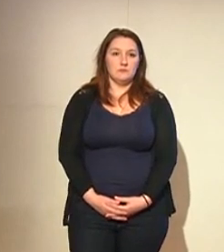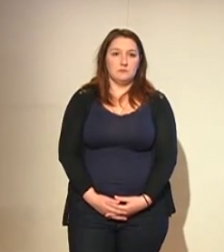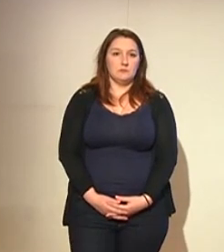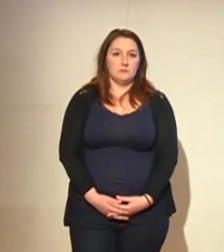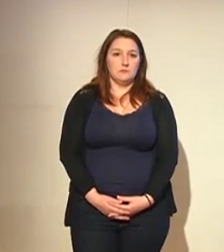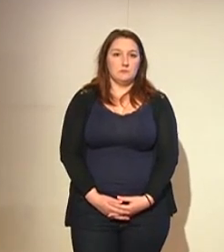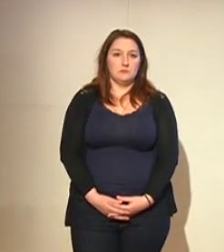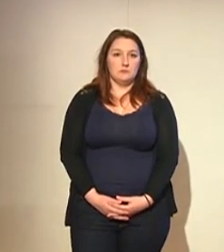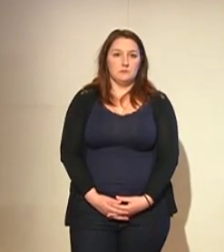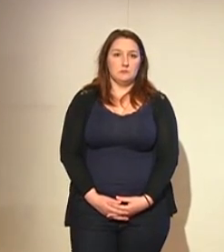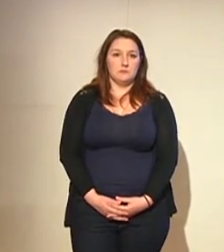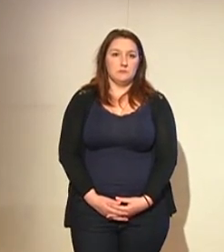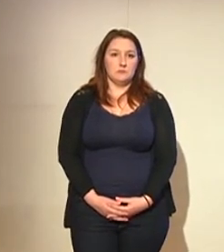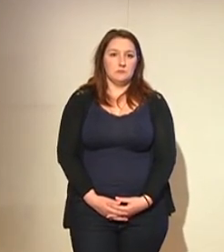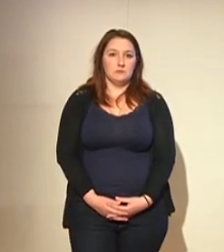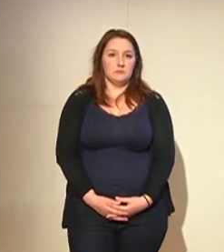personne